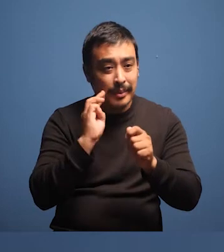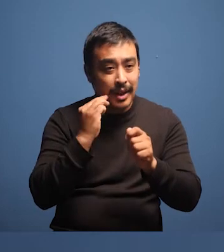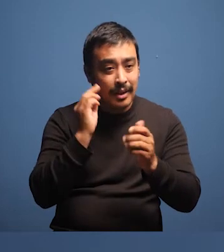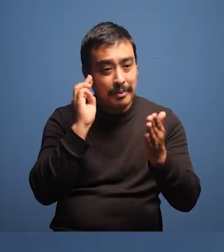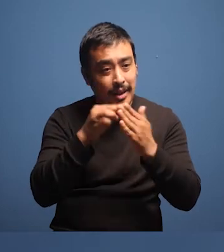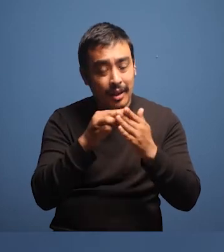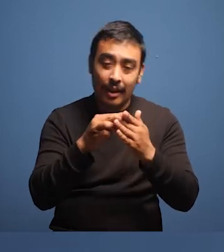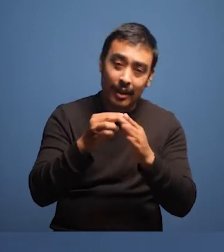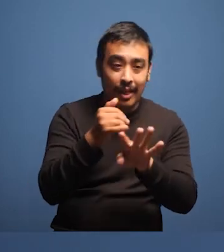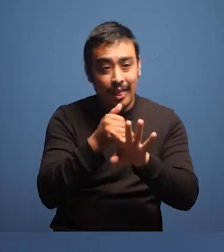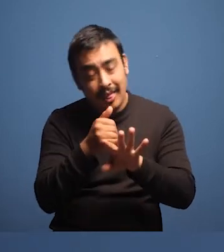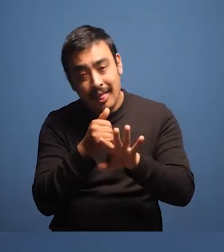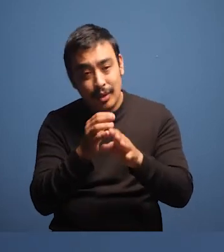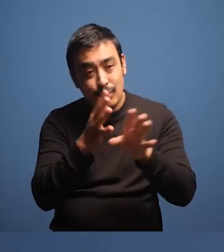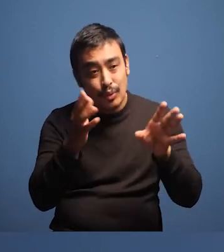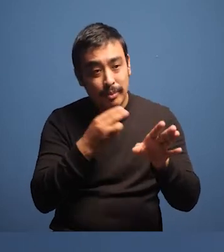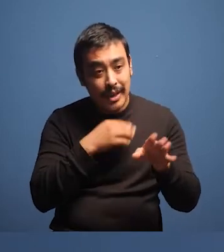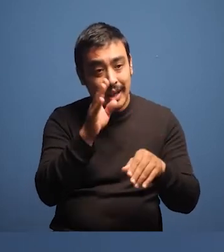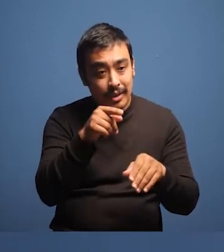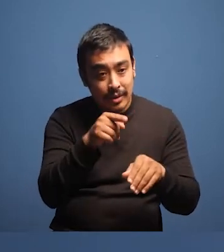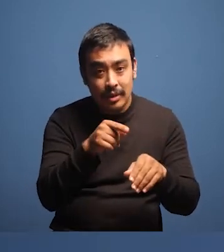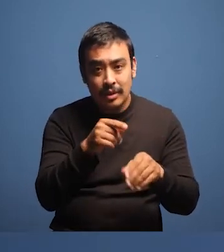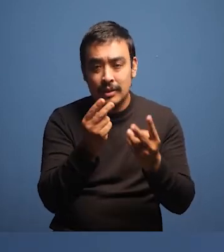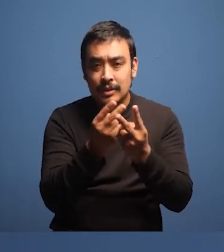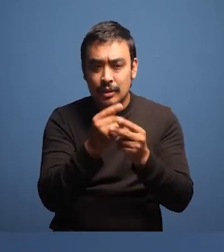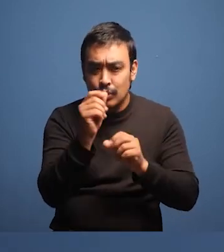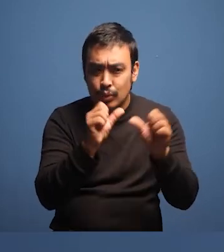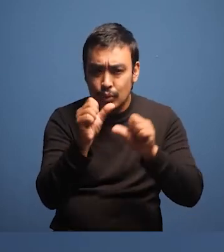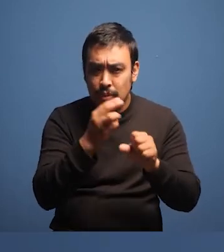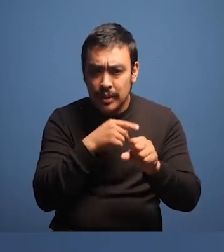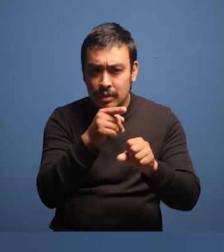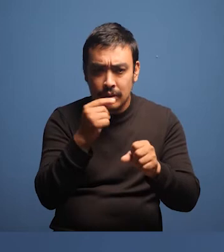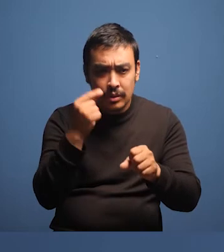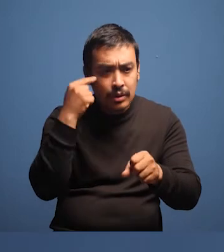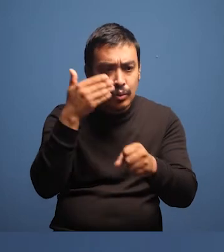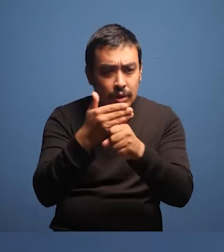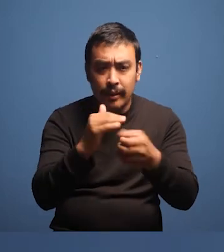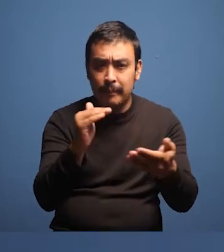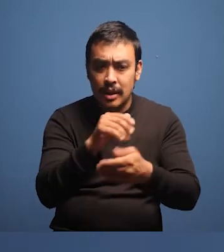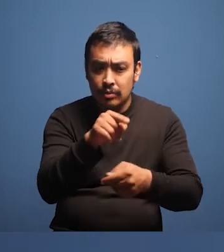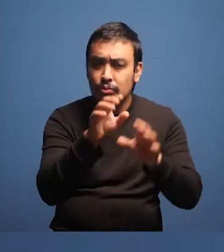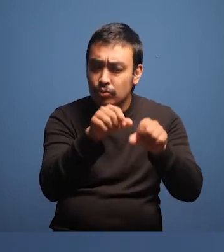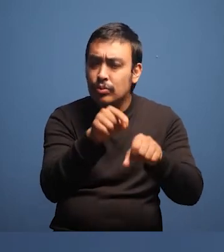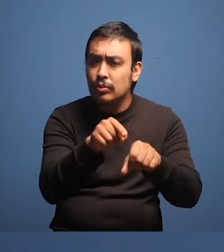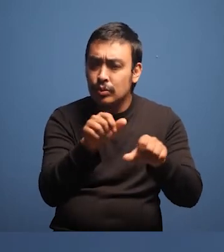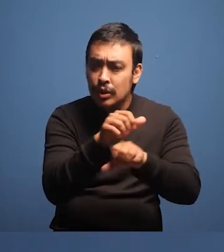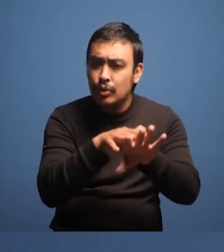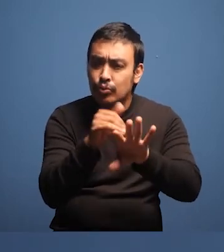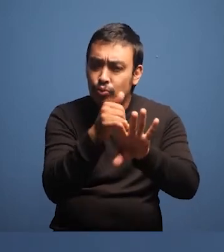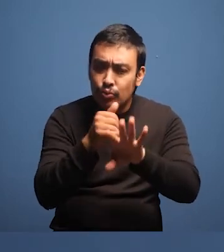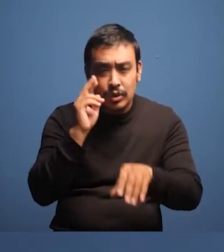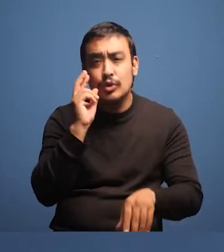होइन अनि त्यो ठुल्ठुलोको टार्गेट जसले चाहिँ त्यो ग्रुमर हुन्छ नि जसले चाहिँ टार्गेट कसलाई गर्छ भन्दा बच्चाहरूलाई गर्छ कि किनभने उनीहरूलाई फकाउन सजिलो